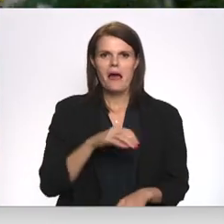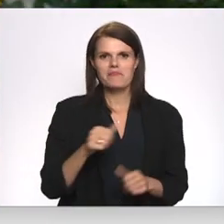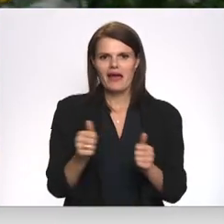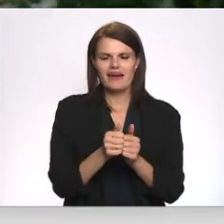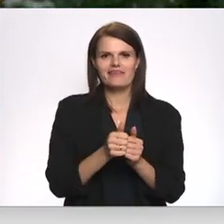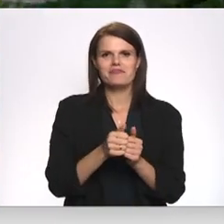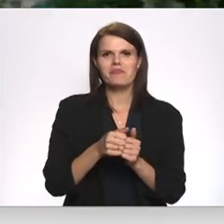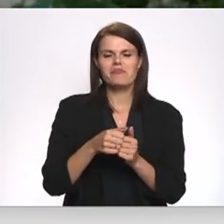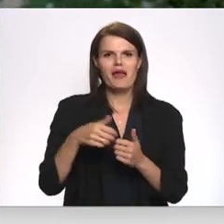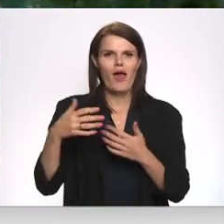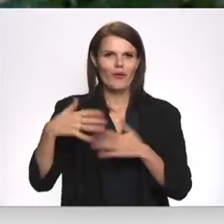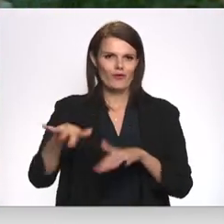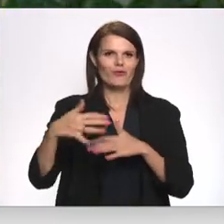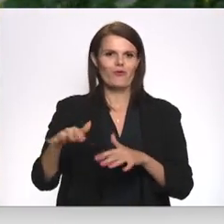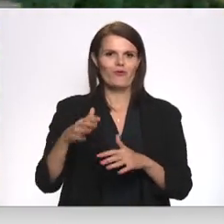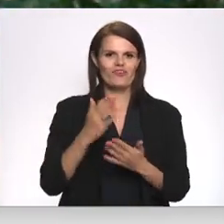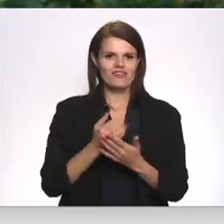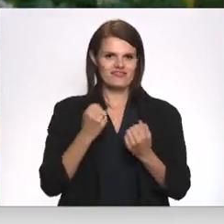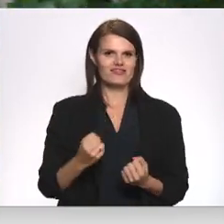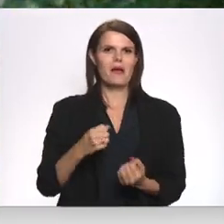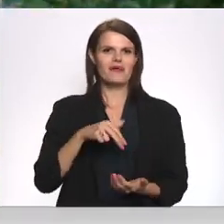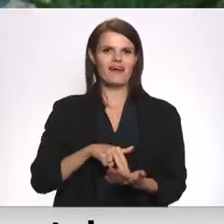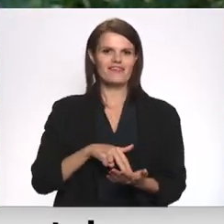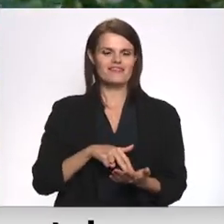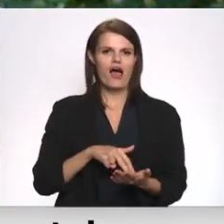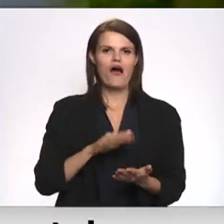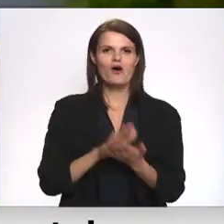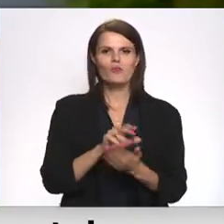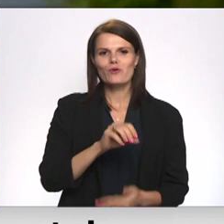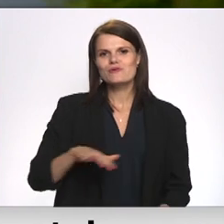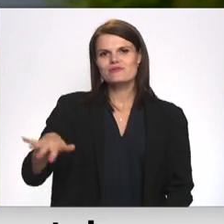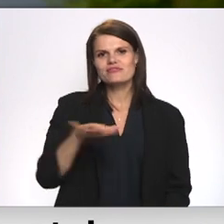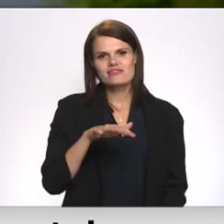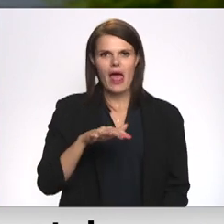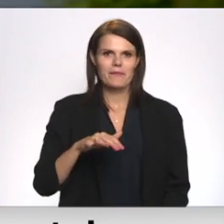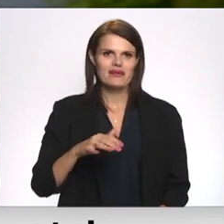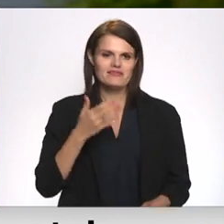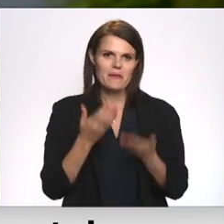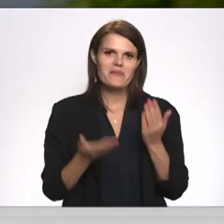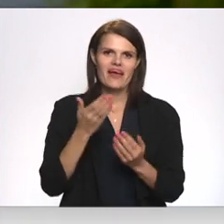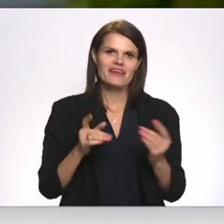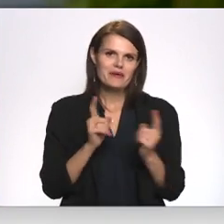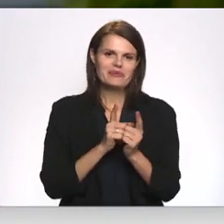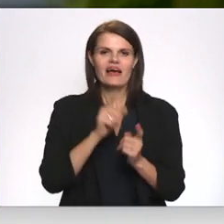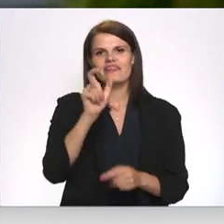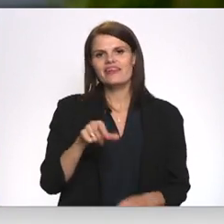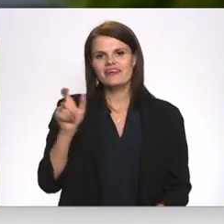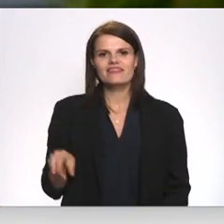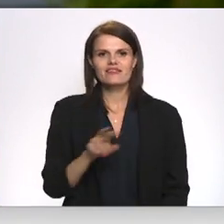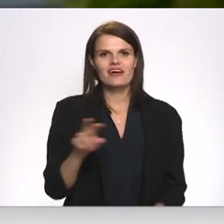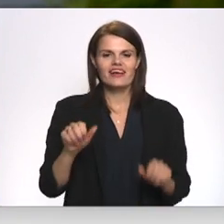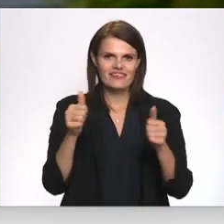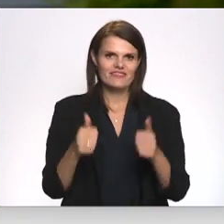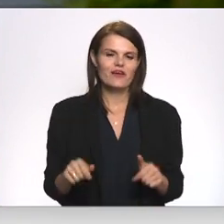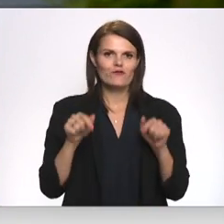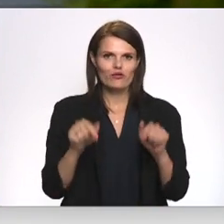vēja pūsti. Tāds stabilāks stāv zemes, man liekas. Mēģinam satikt cilvēks, kas veido šo te lībiešu